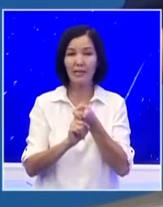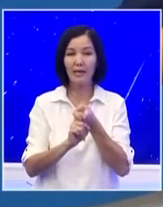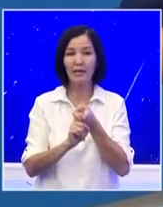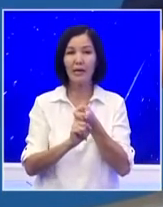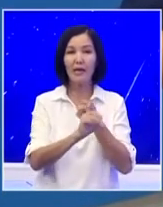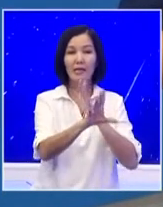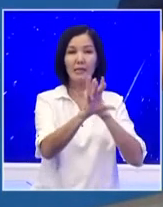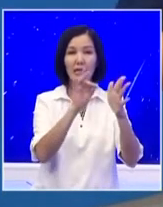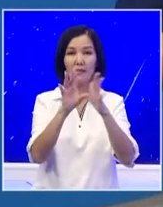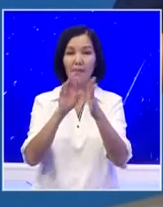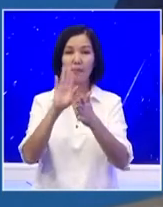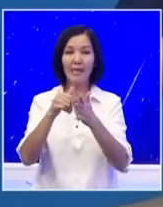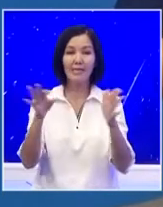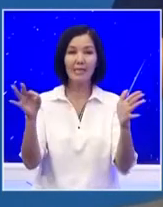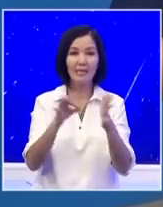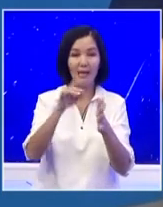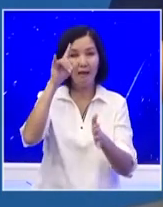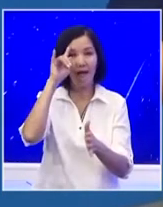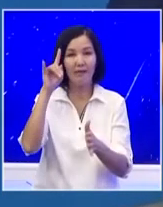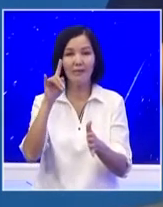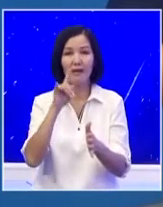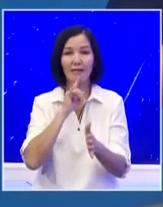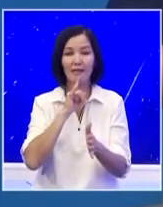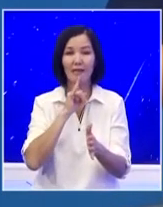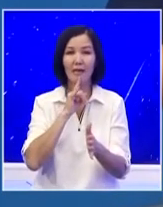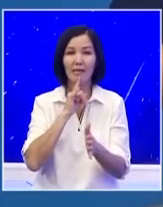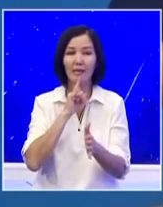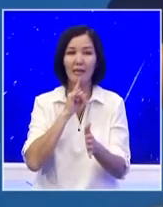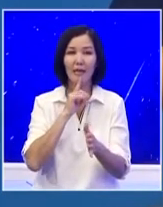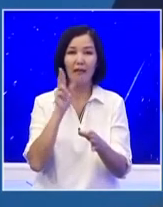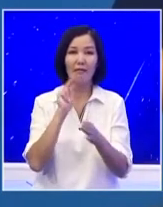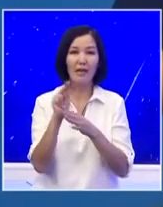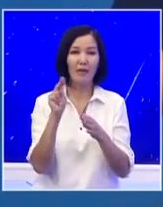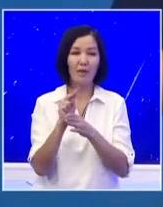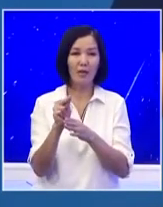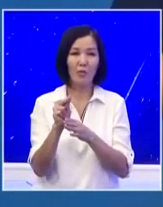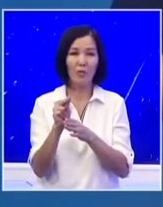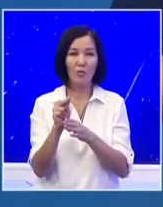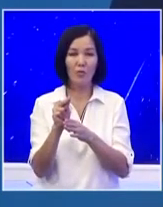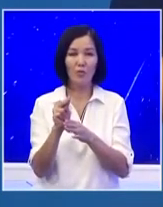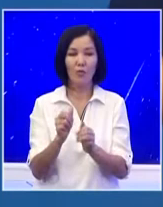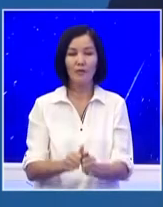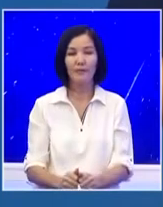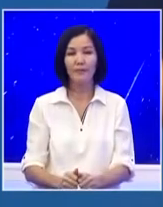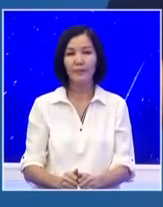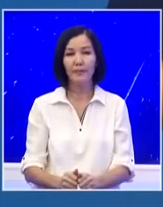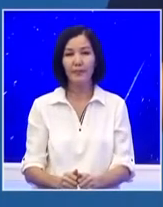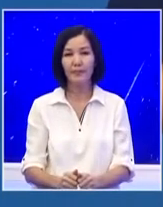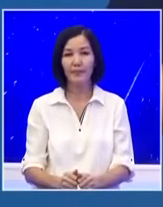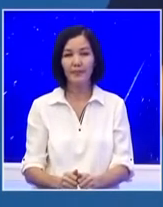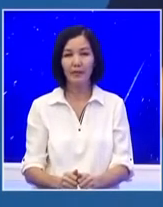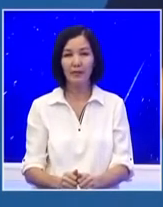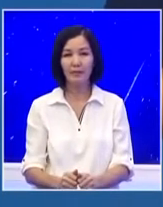тергендегі басты мақсаты қазақтың болмысын толықтыру. Меруерт Қыдырбайқызы, Айдос Қалиев, Жетісу